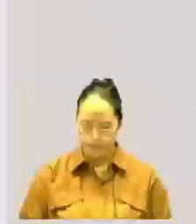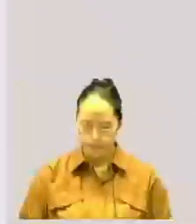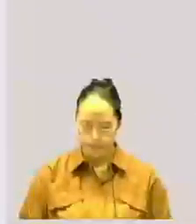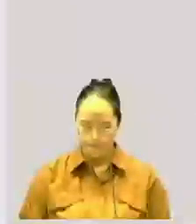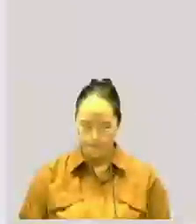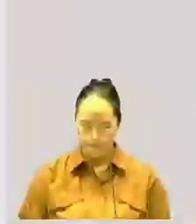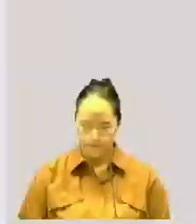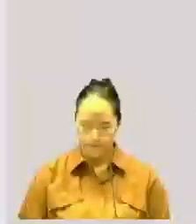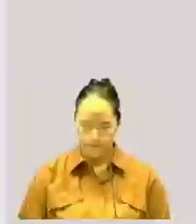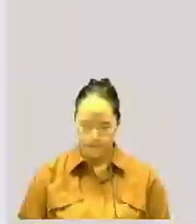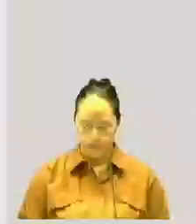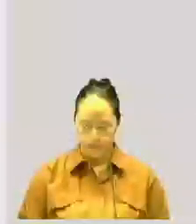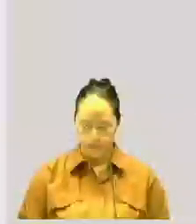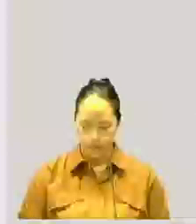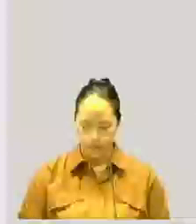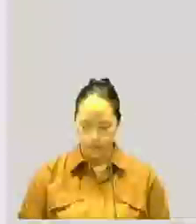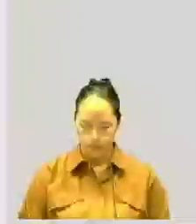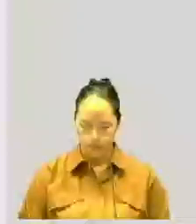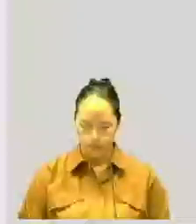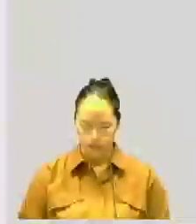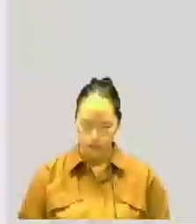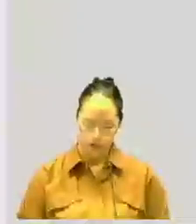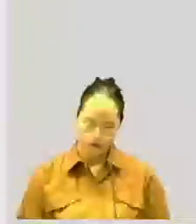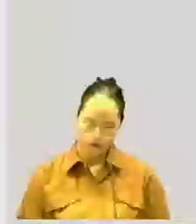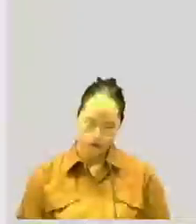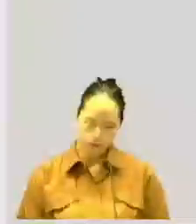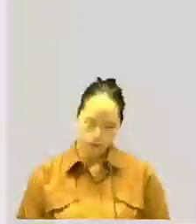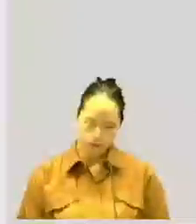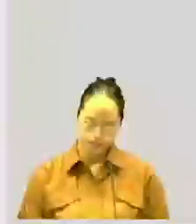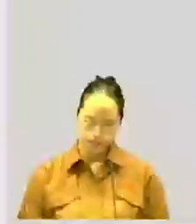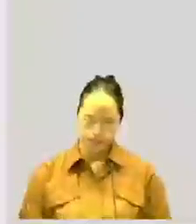这个是真实的历史事件。